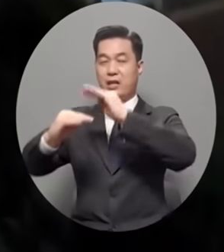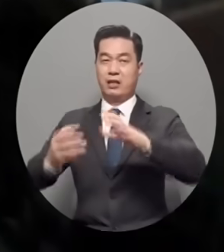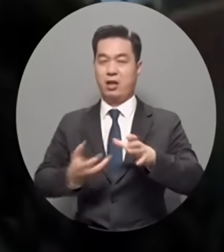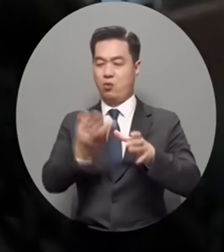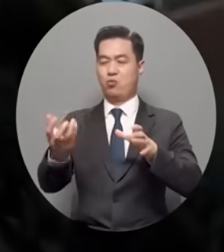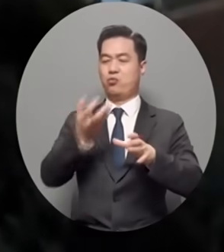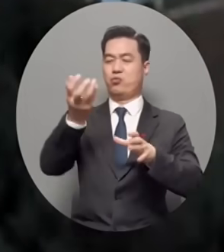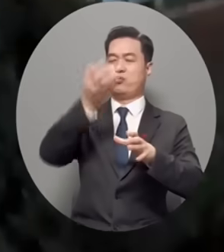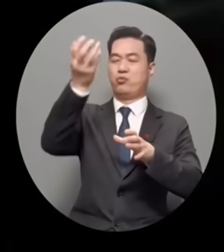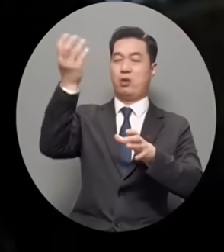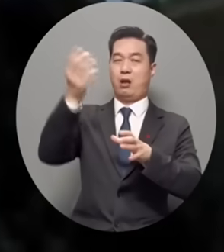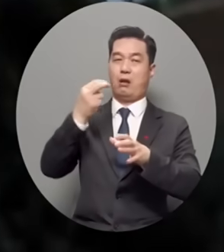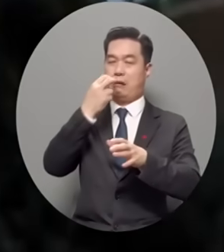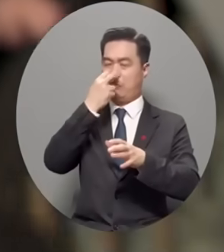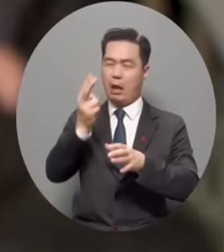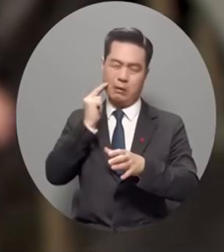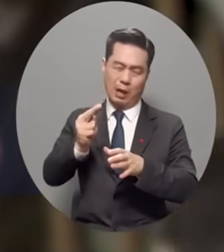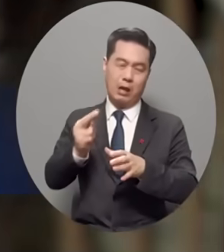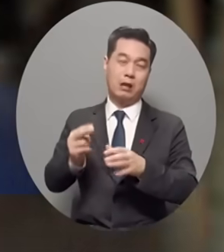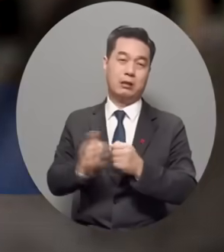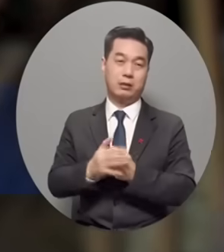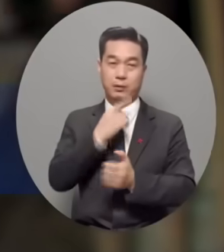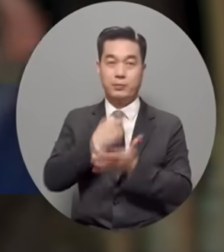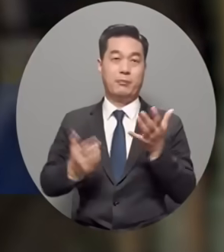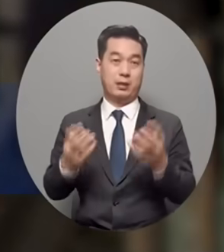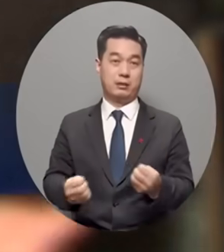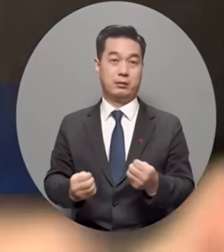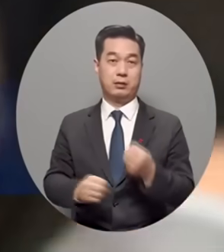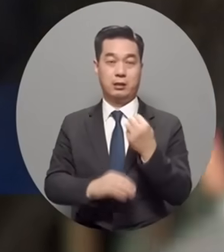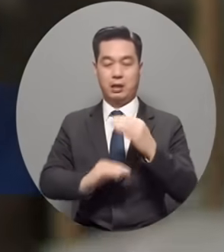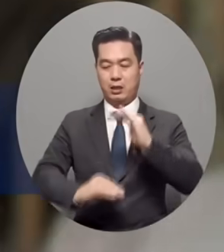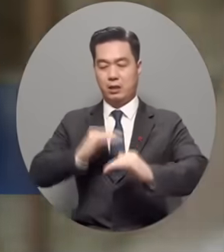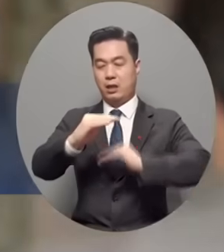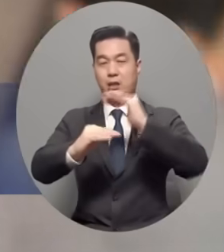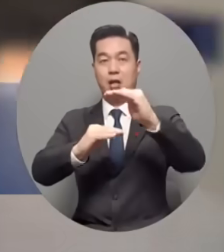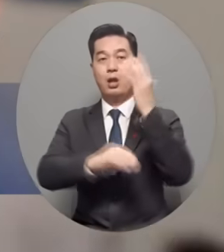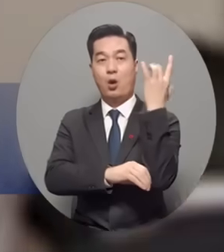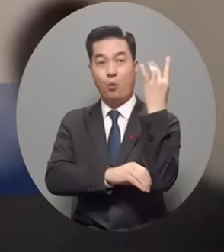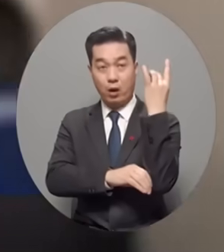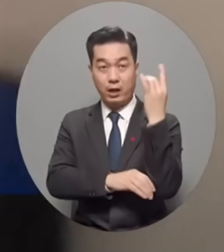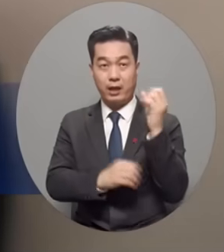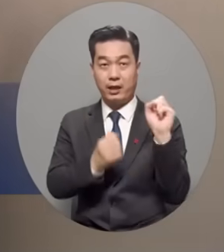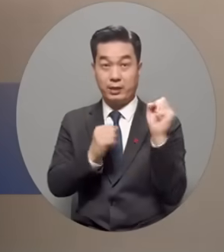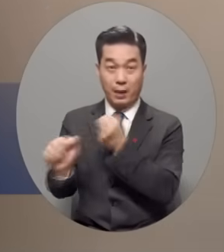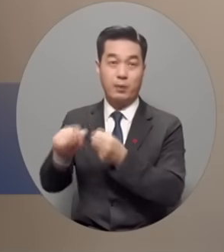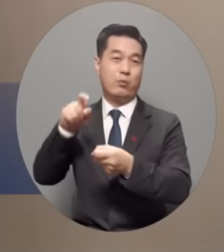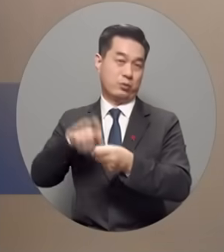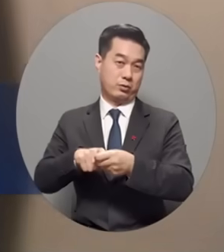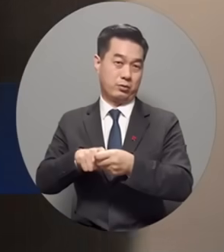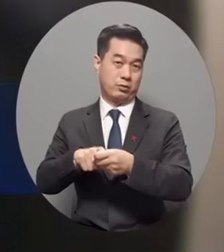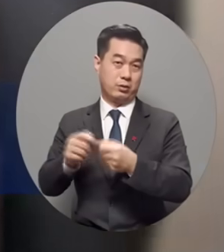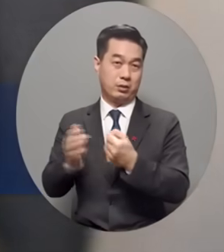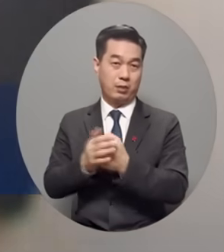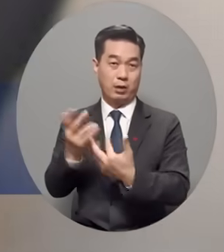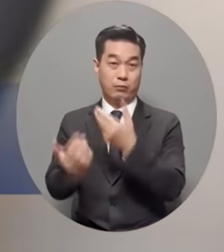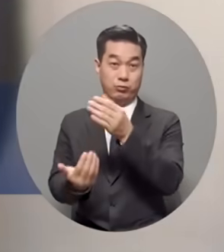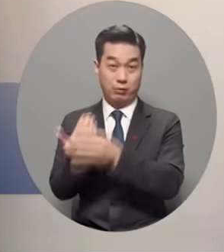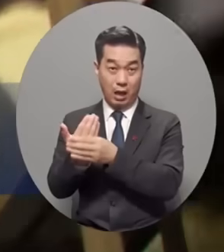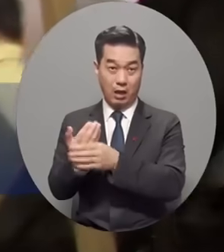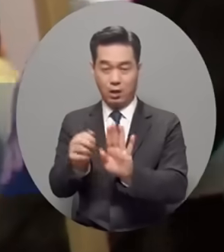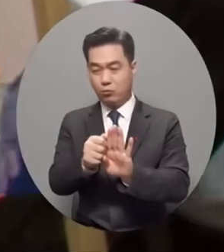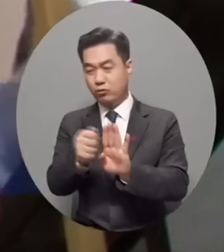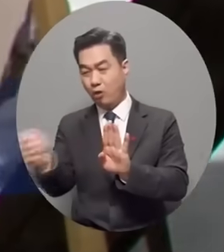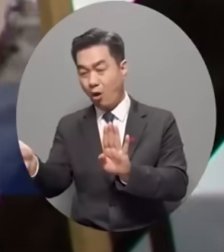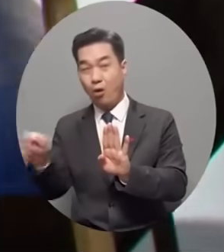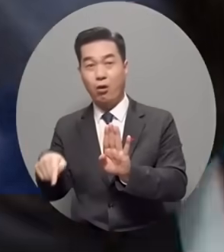퍼져 피해가 컸습니다. 계단은 원래 용도가 그 대피용 계단이거든요. 불난 층에서 문만